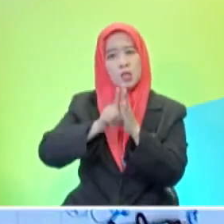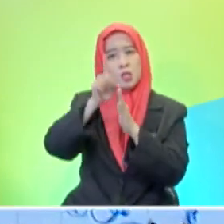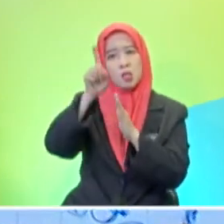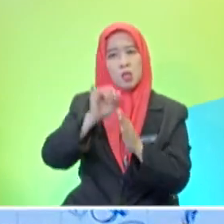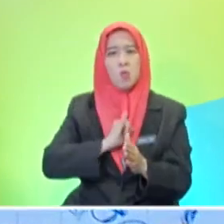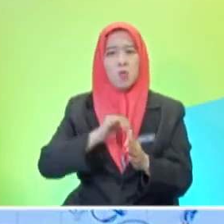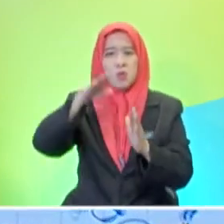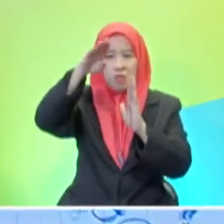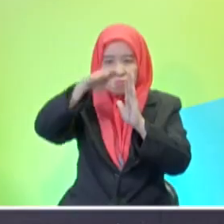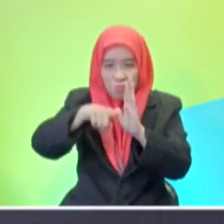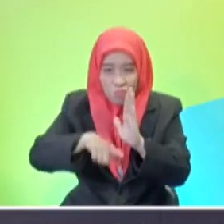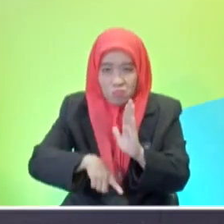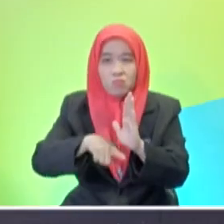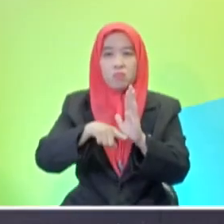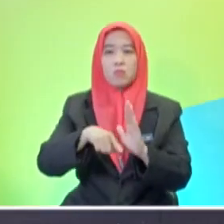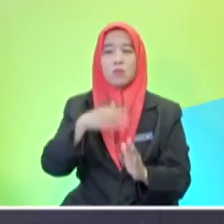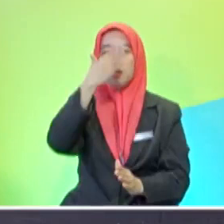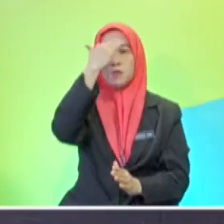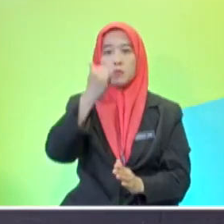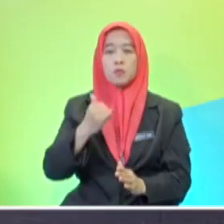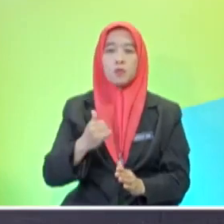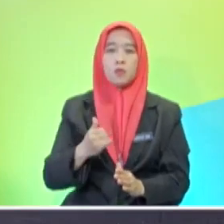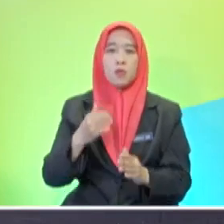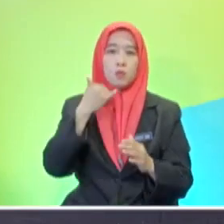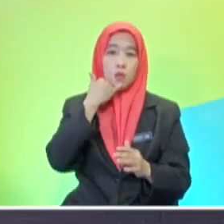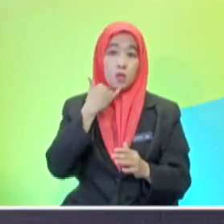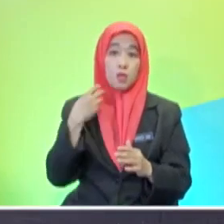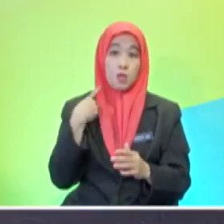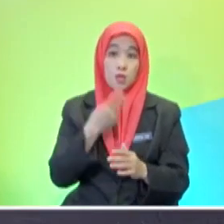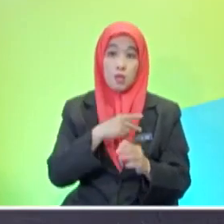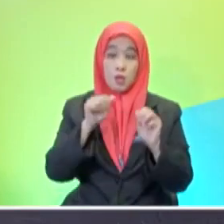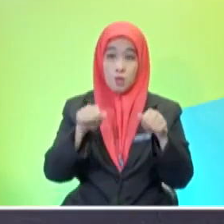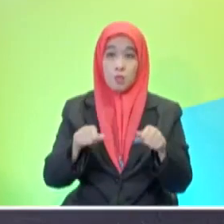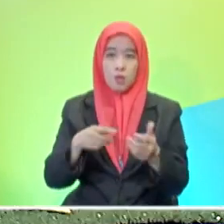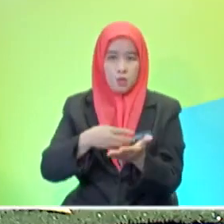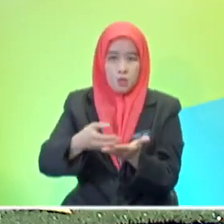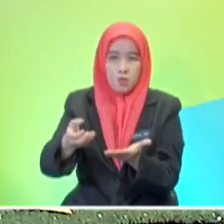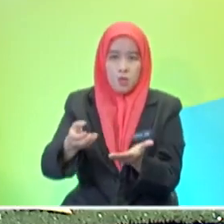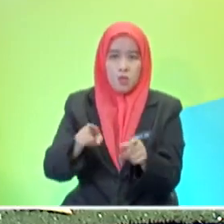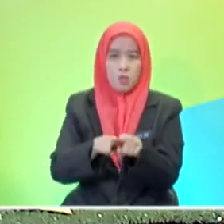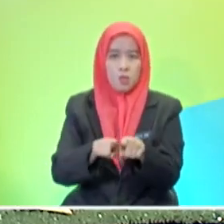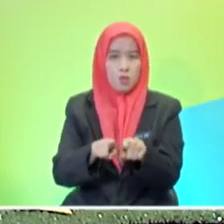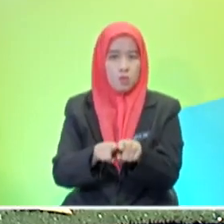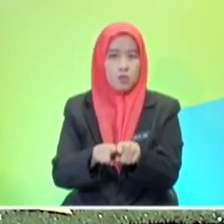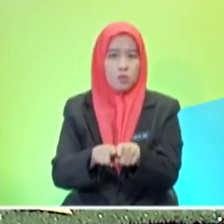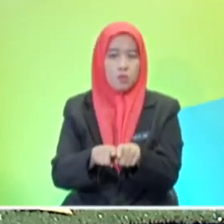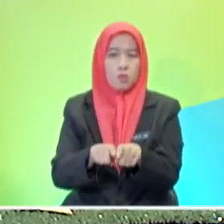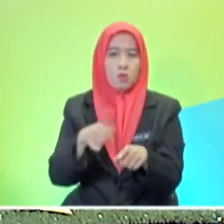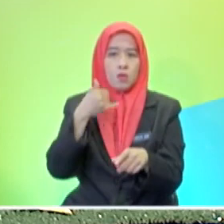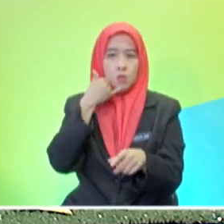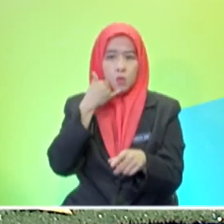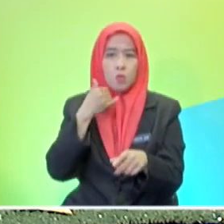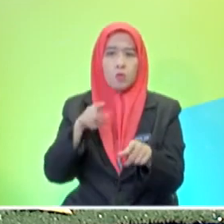cikgu. Kenapa eh? Okey, baik. Okey, Syafiqah kan kita kan beli sama-sama pokok ni kan? Ya. Yeah. Tapi Syafiqah pun siram